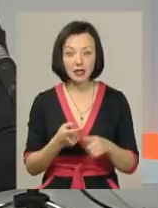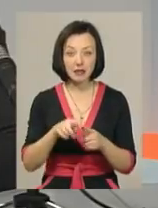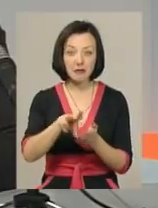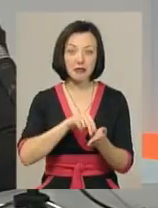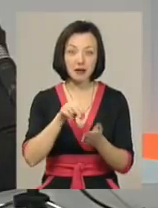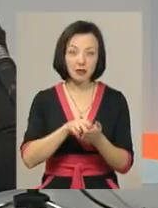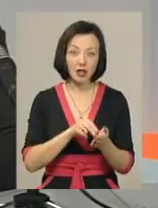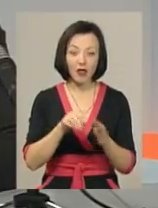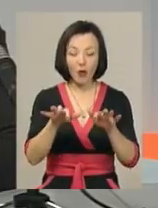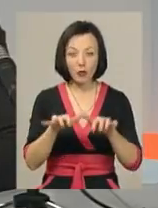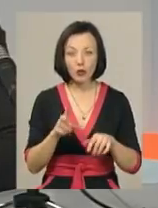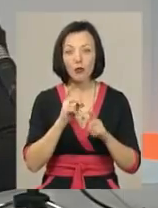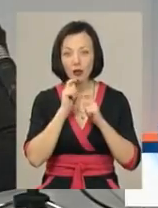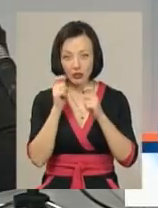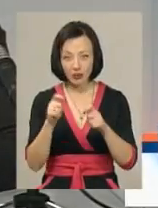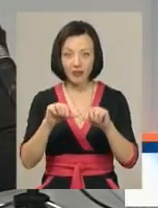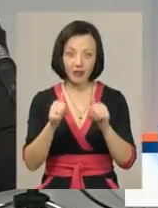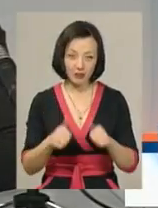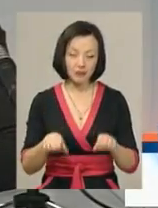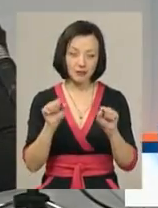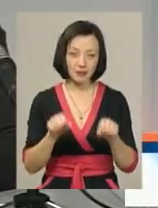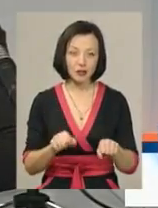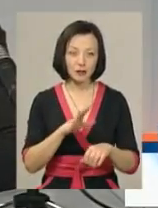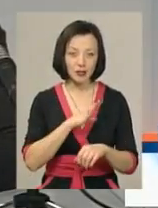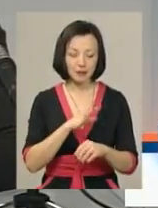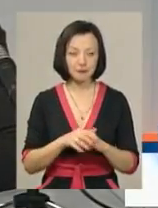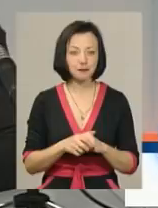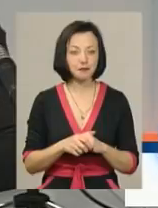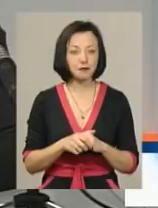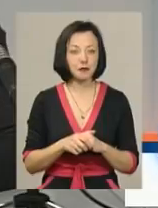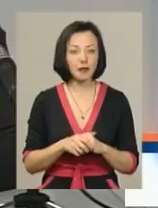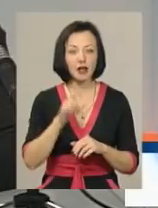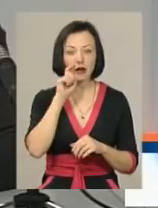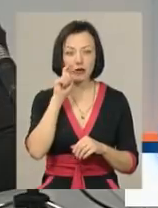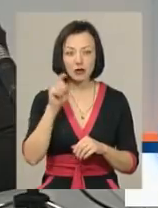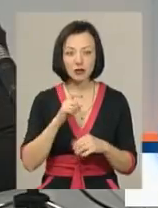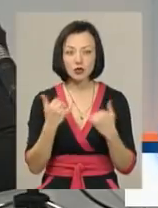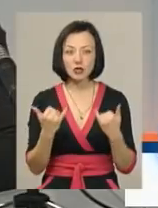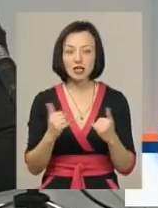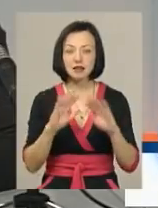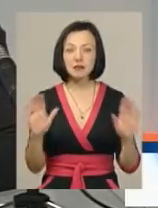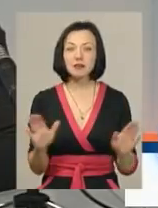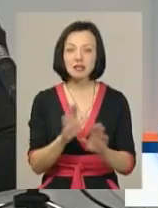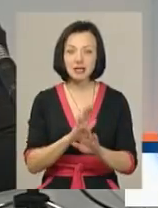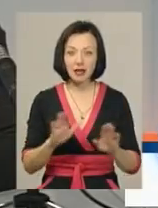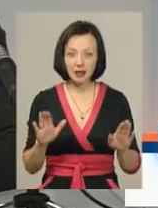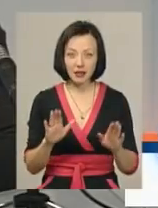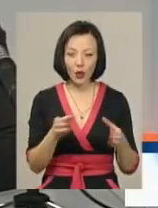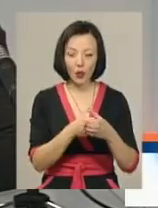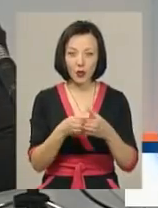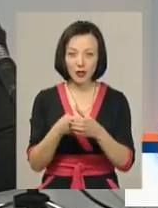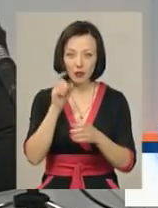перепише на комп'ютер але як подарунковий диск Значить вона буде мати українських сучасних пісень сучасних українських